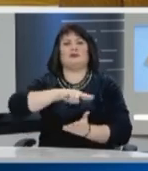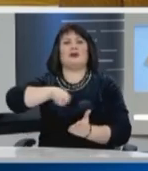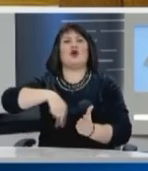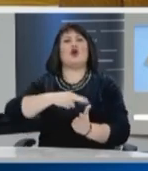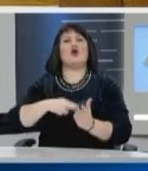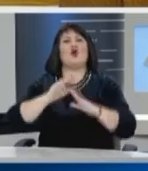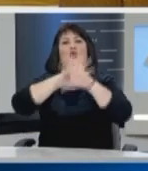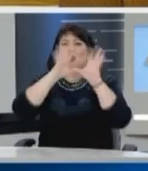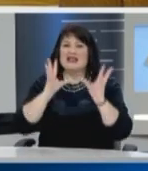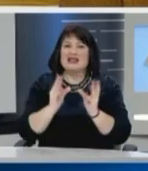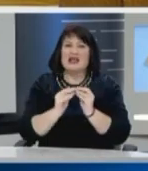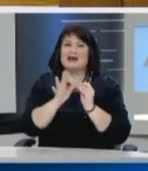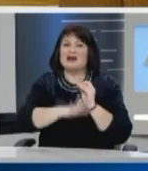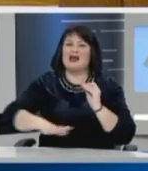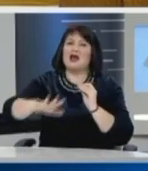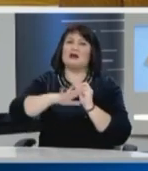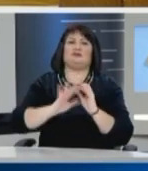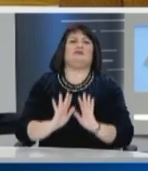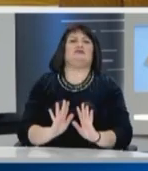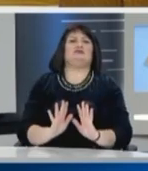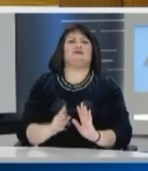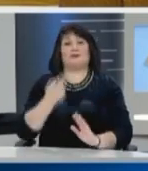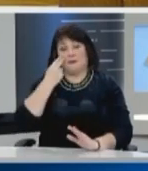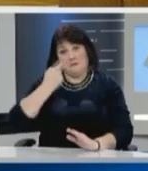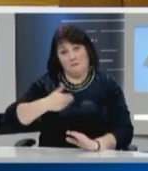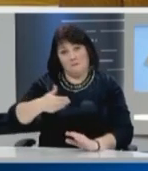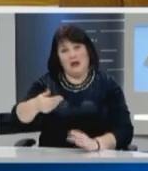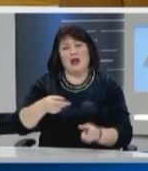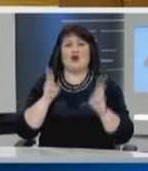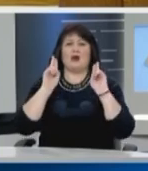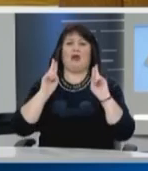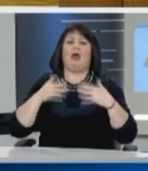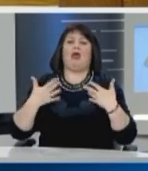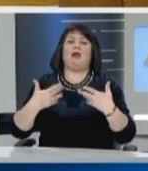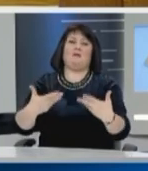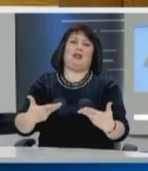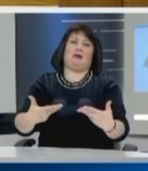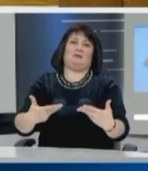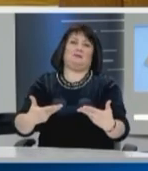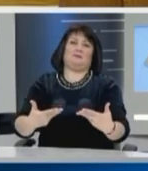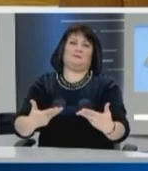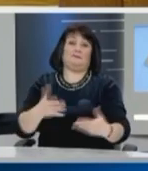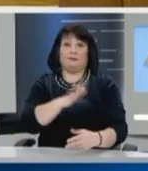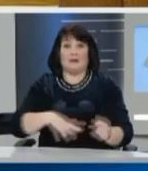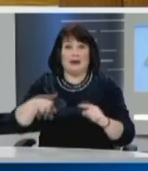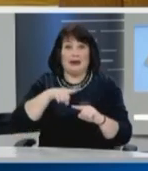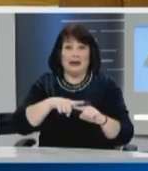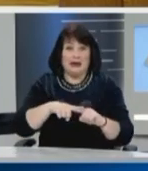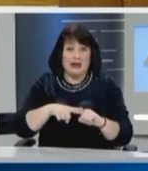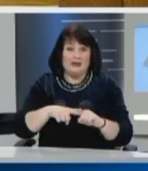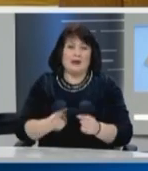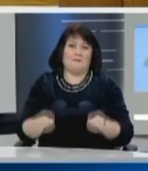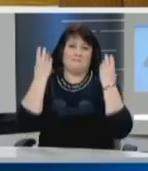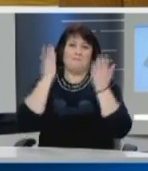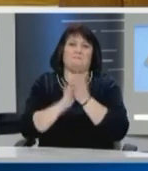κοινότητα και την ευρύτερη περιοχή μας, μπορεί να κοιτάει το μέλλον με περισσότερη αισιοδοξία. Μια χώρα η οποία αφήνει πίσω